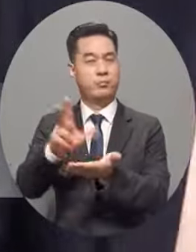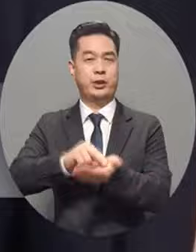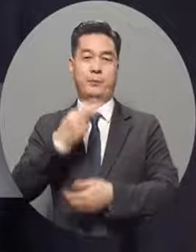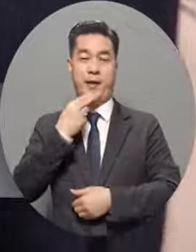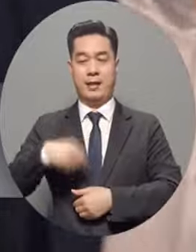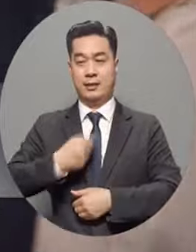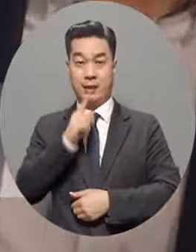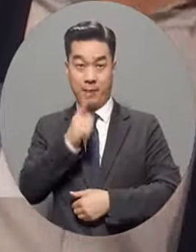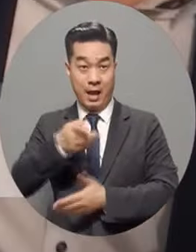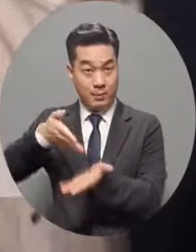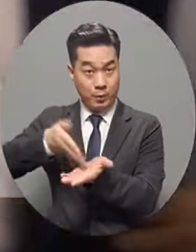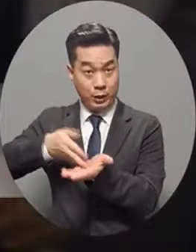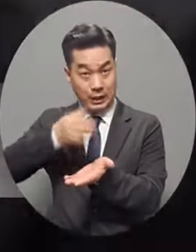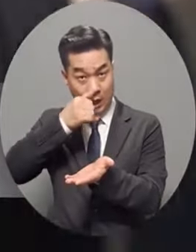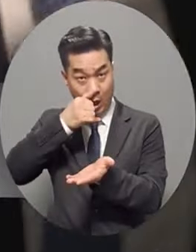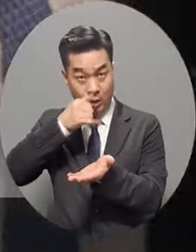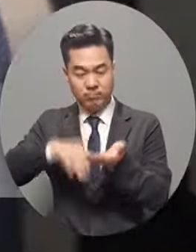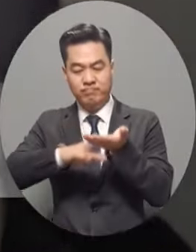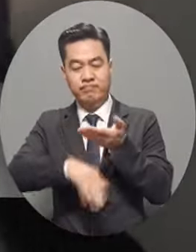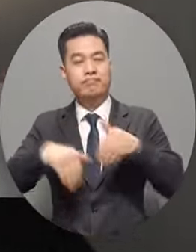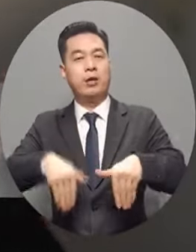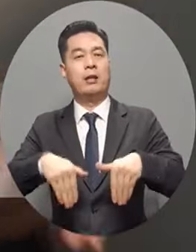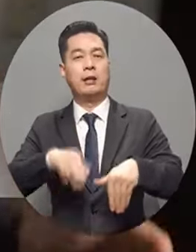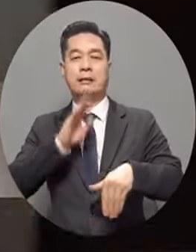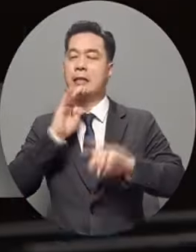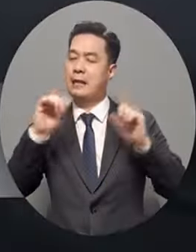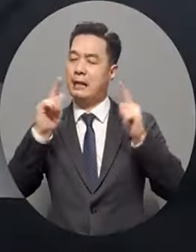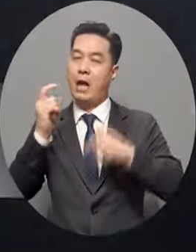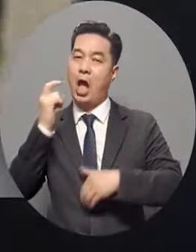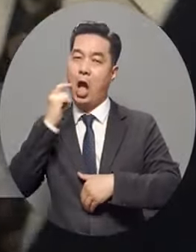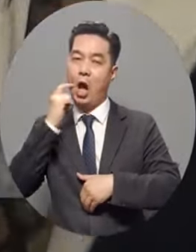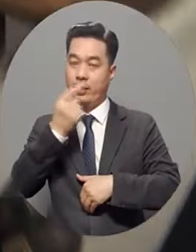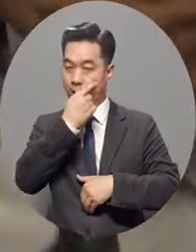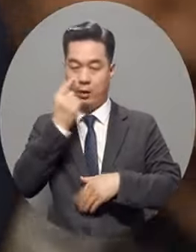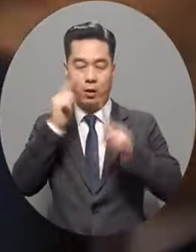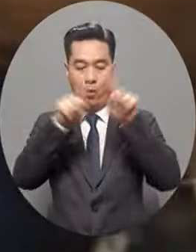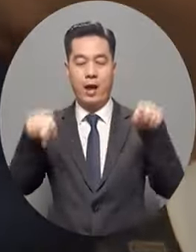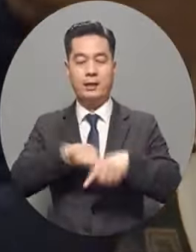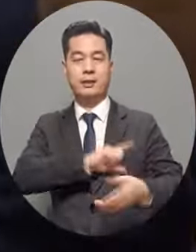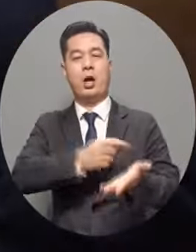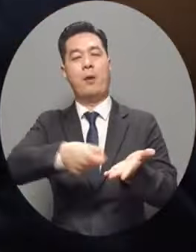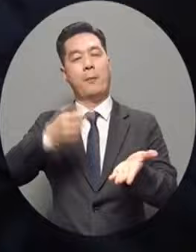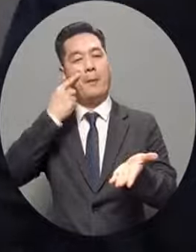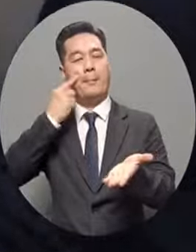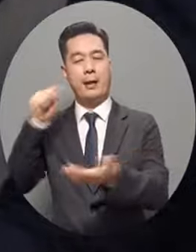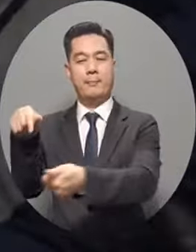발언이 보도되자 부하들에게 사실이 아니라고 허위 확인서에 서명을 강요한 혐의로